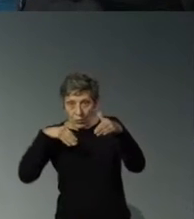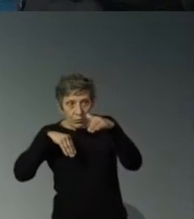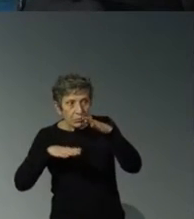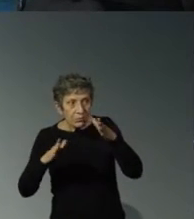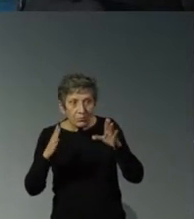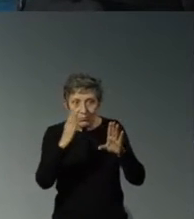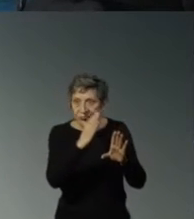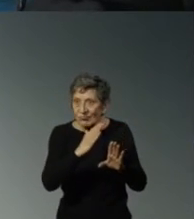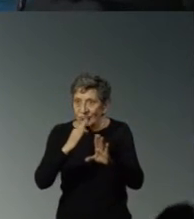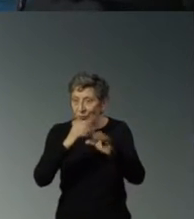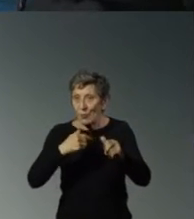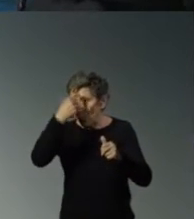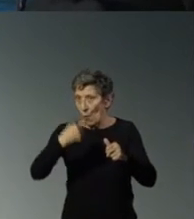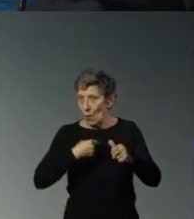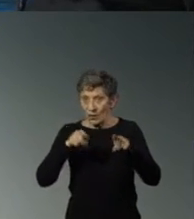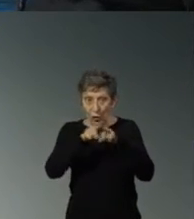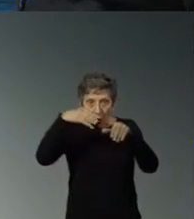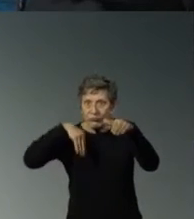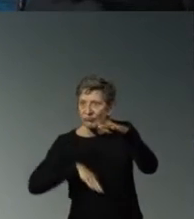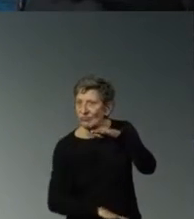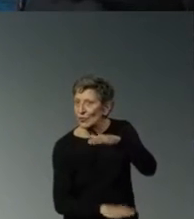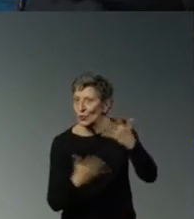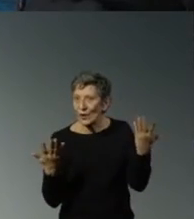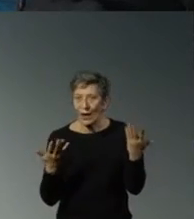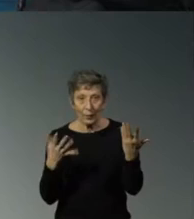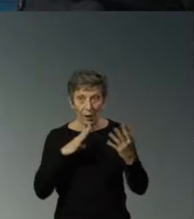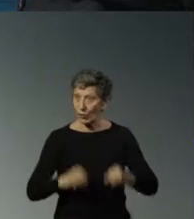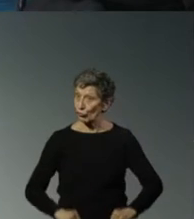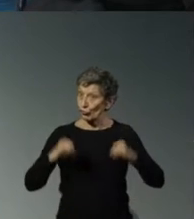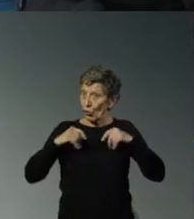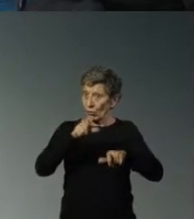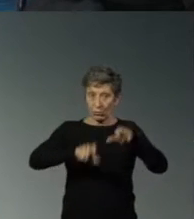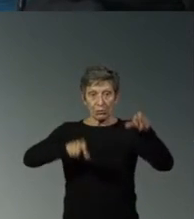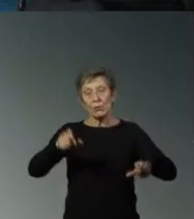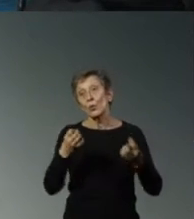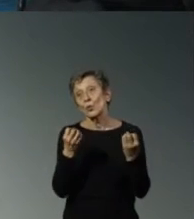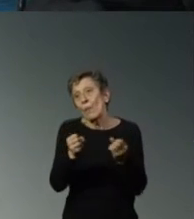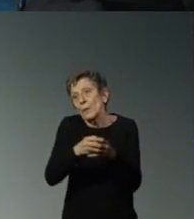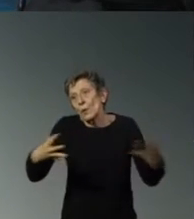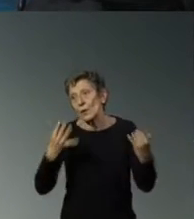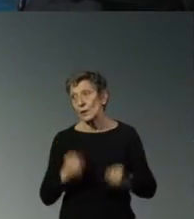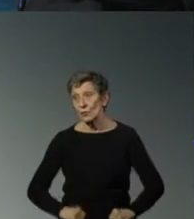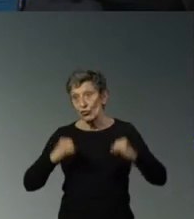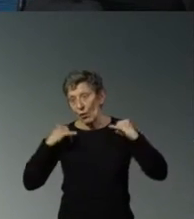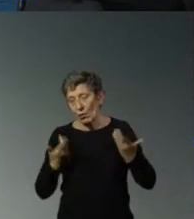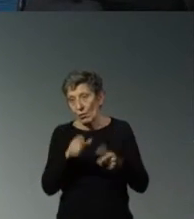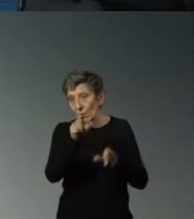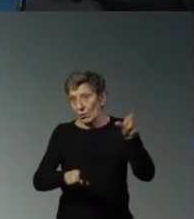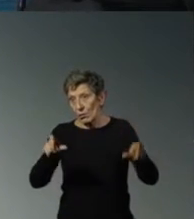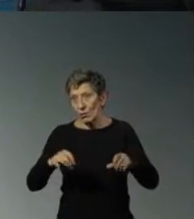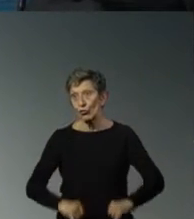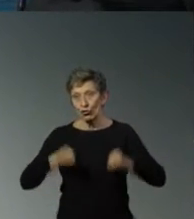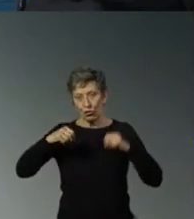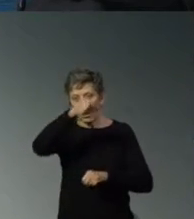souterrains, mais que je me représentais comme des mondes souterrains, où de jeunes gens, puisque c'est quand même la plupart du temps des jeunes gens, et en particulier des jeunes